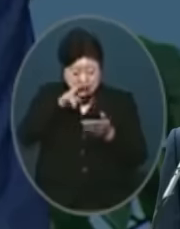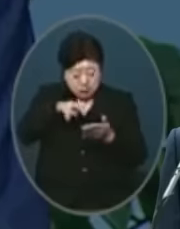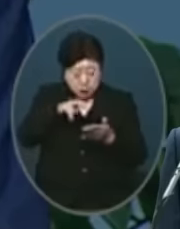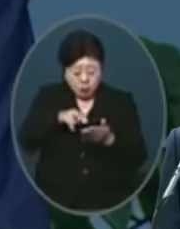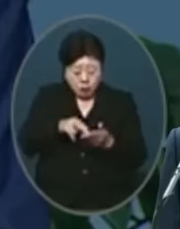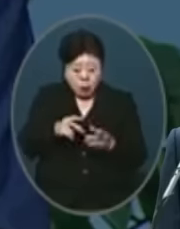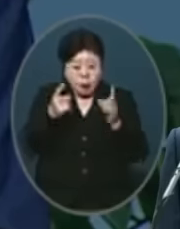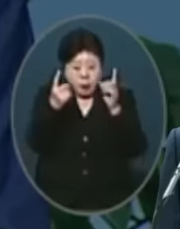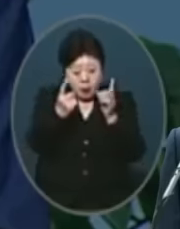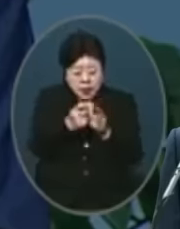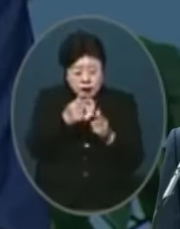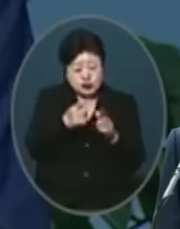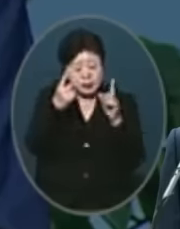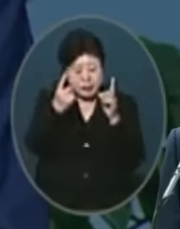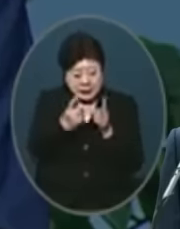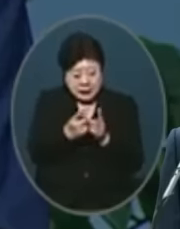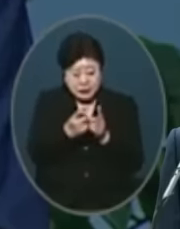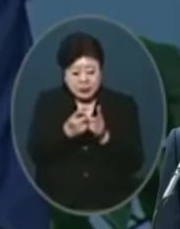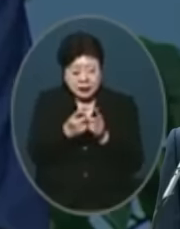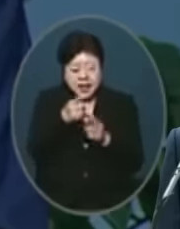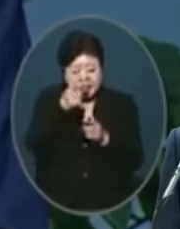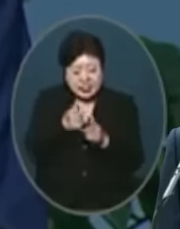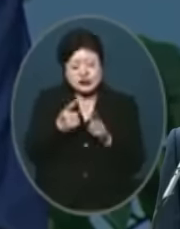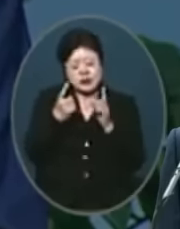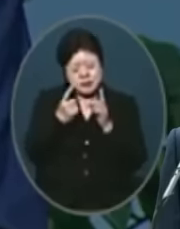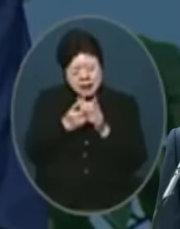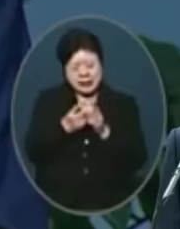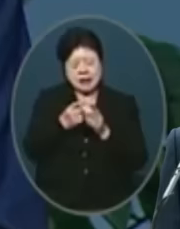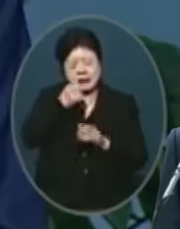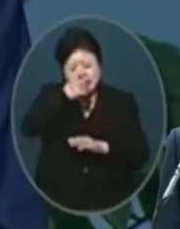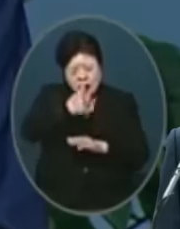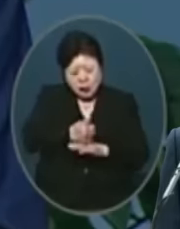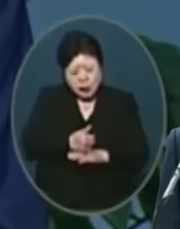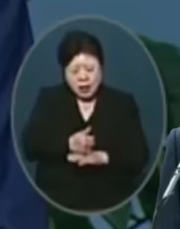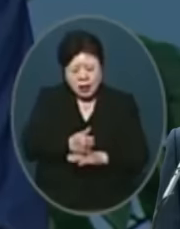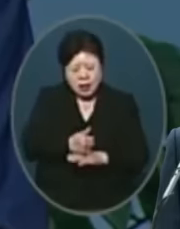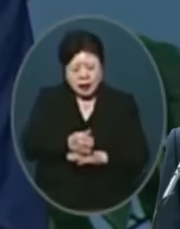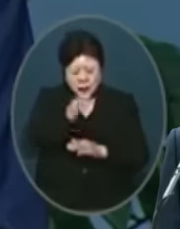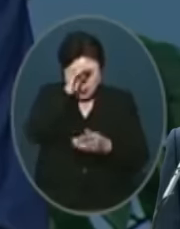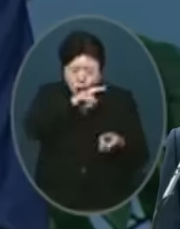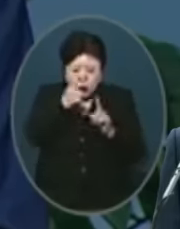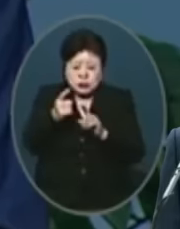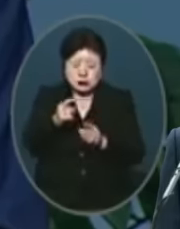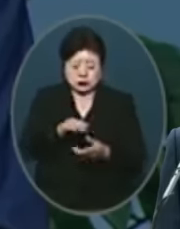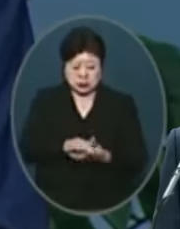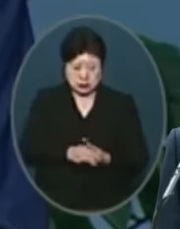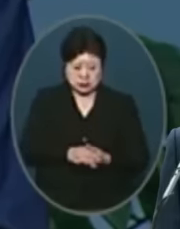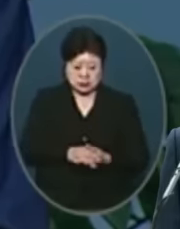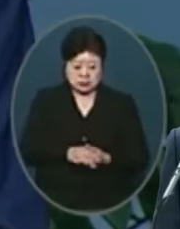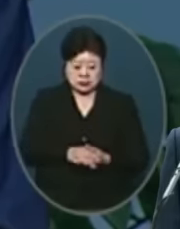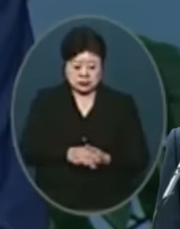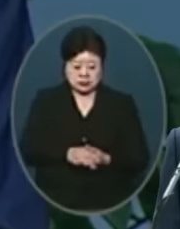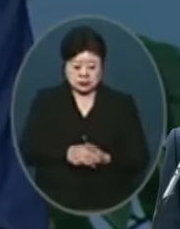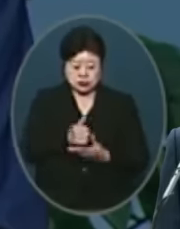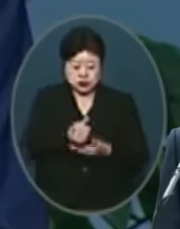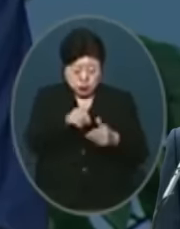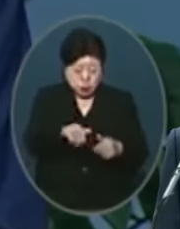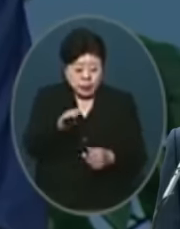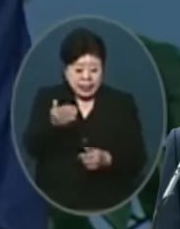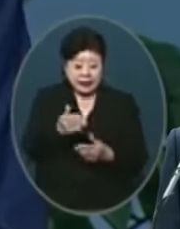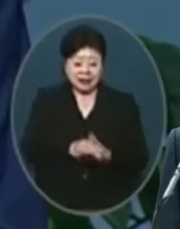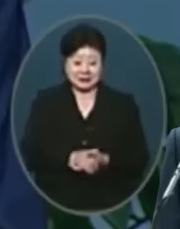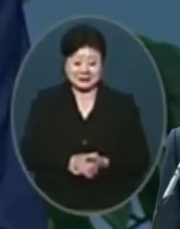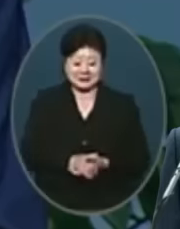성경을 읽고 만나서 예수님 만난 결과로 살아서 주의 종이